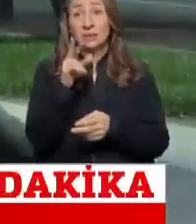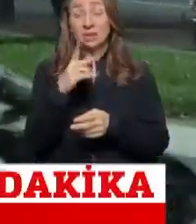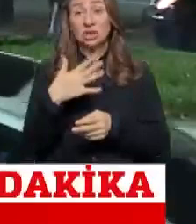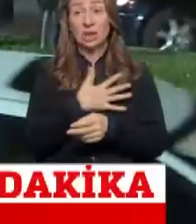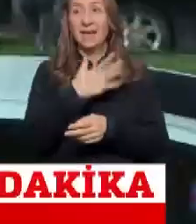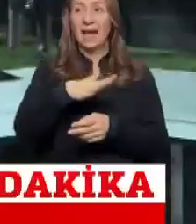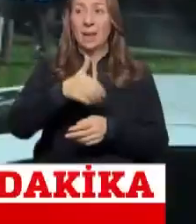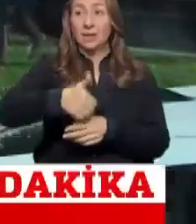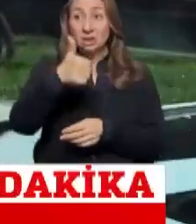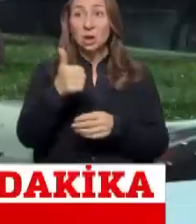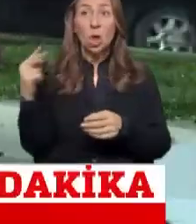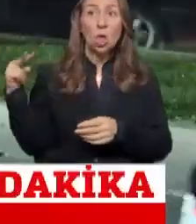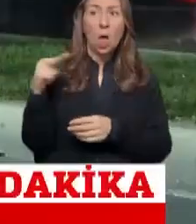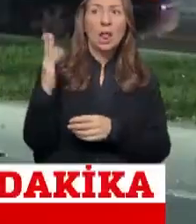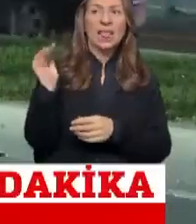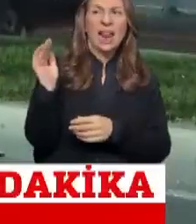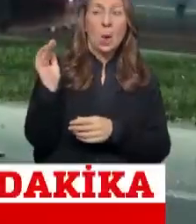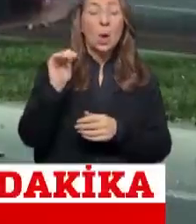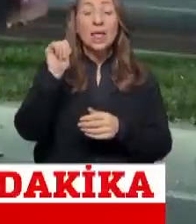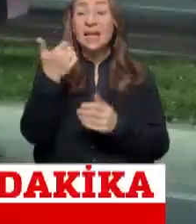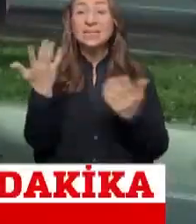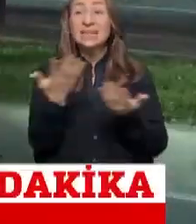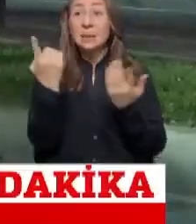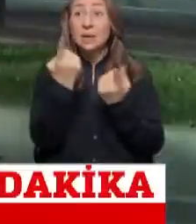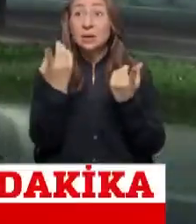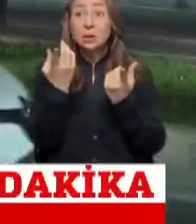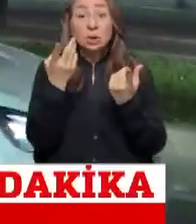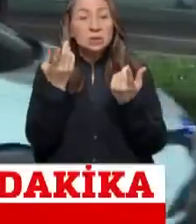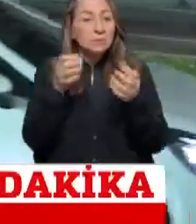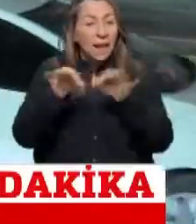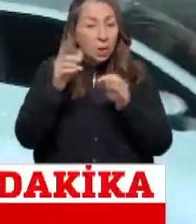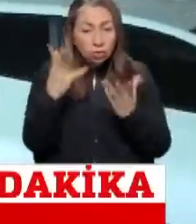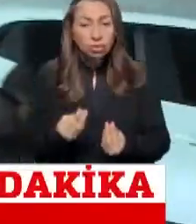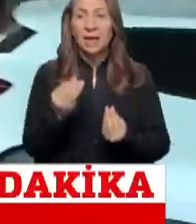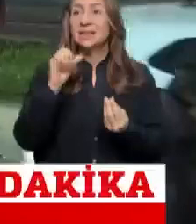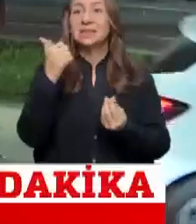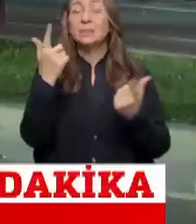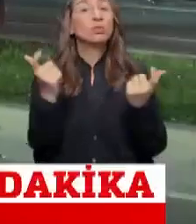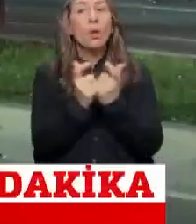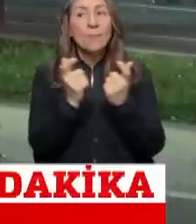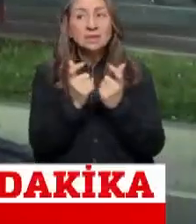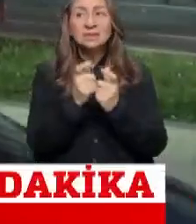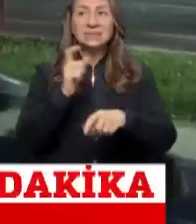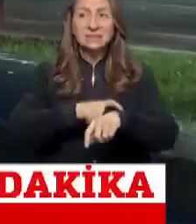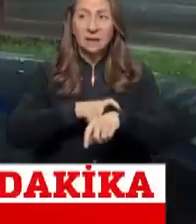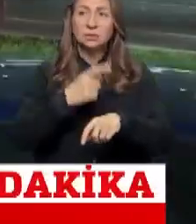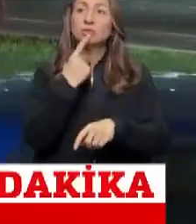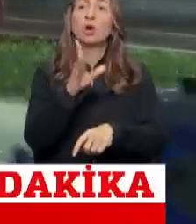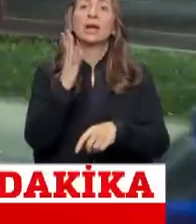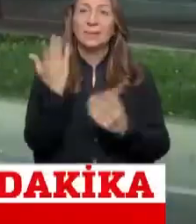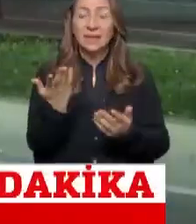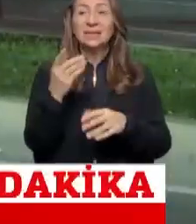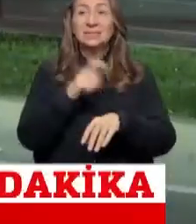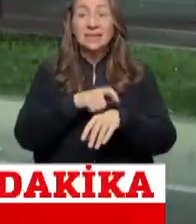CHP Genel Başkanı da yolda. Yarın nasıl bir yol çizilecek, nasıl bir toplantı, saati zaten